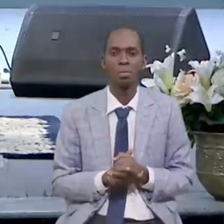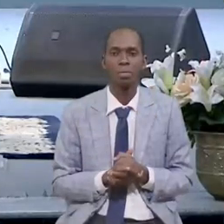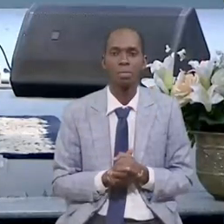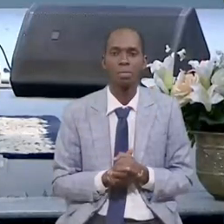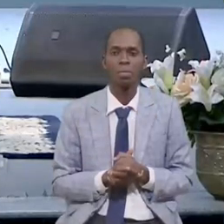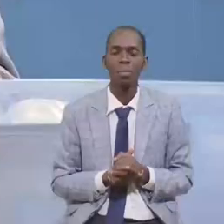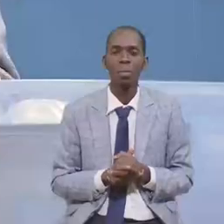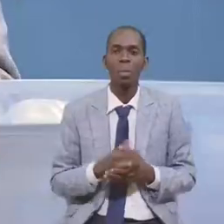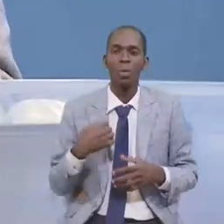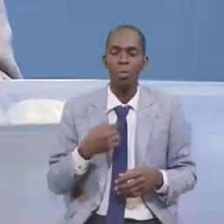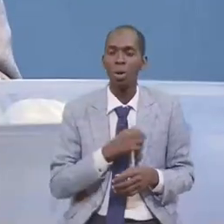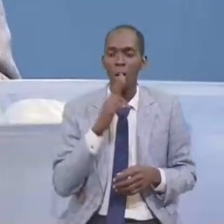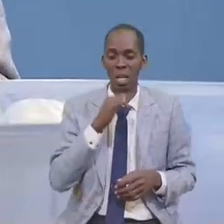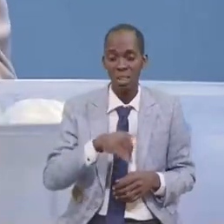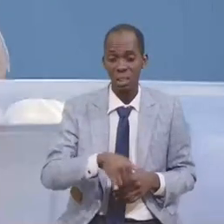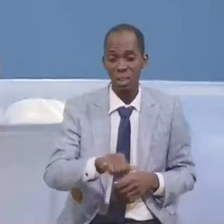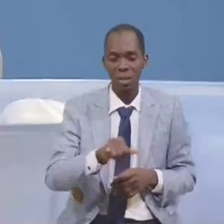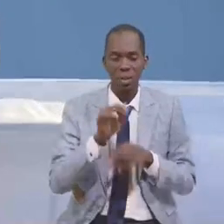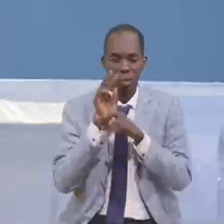nous veillons toujours